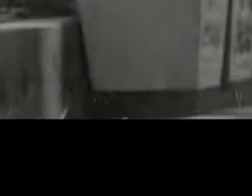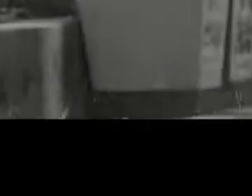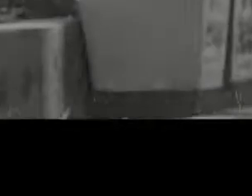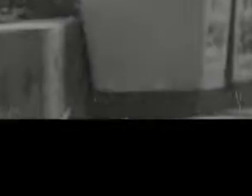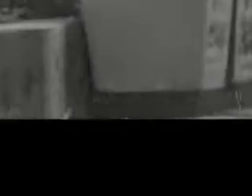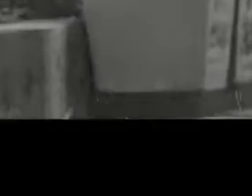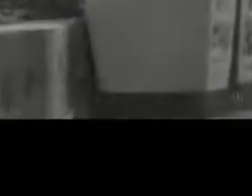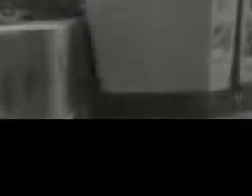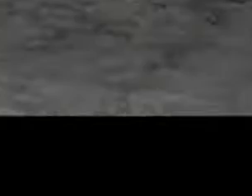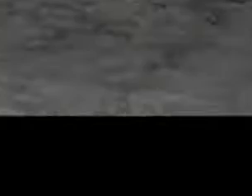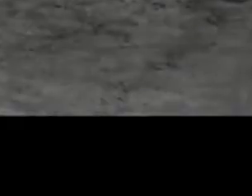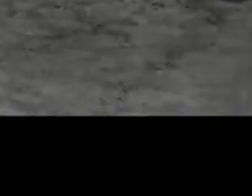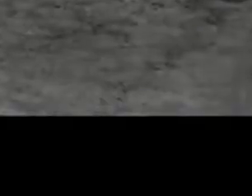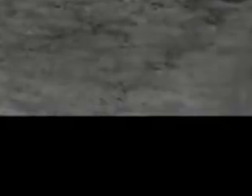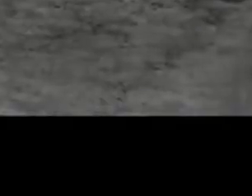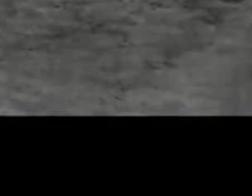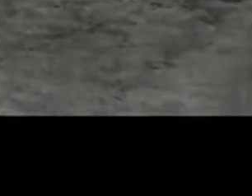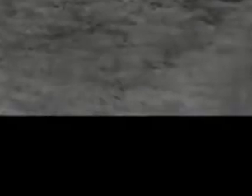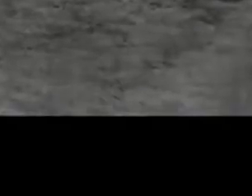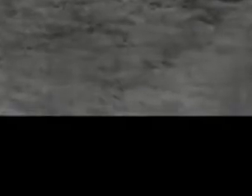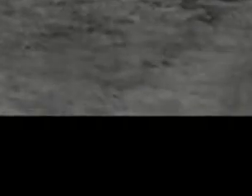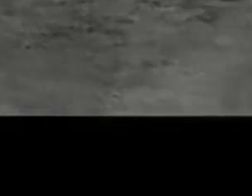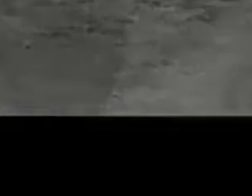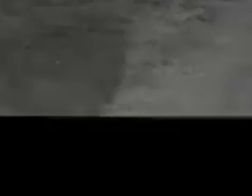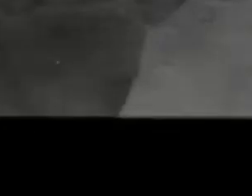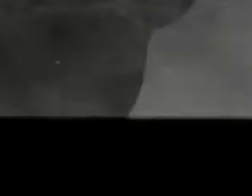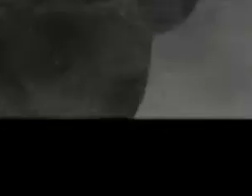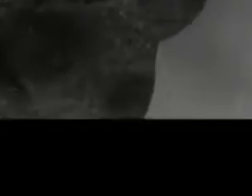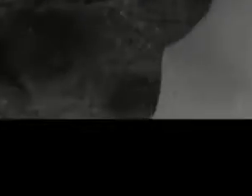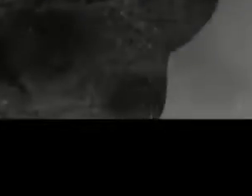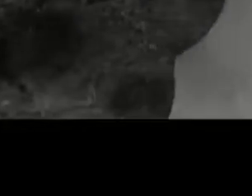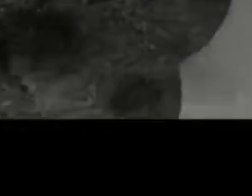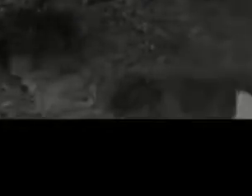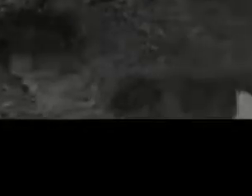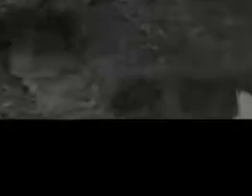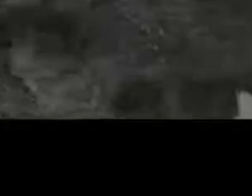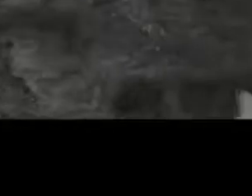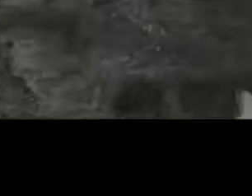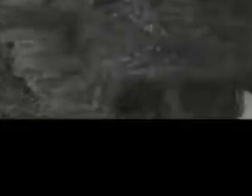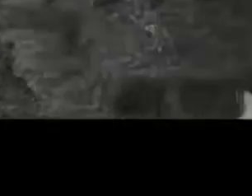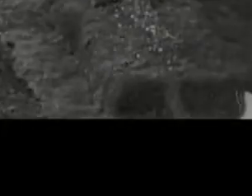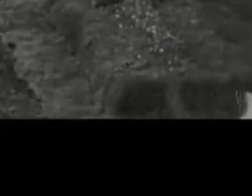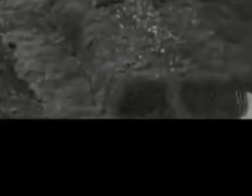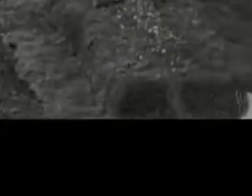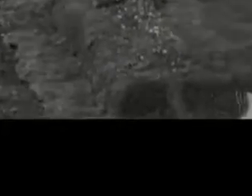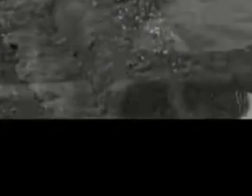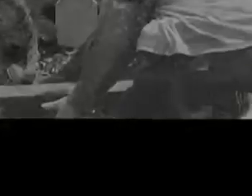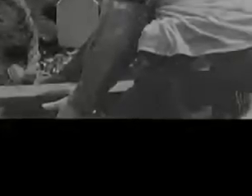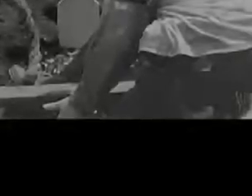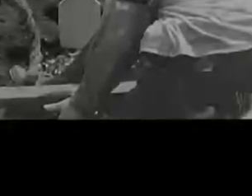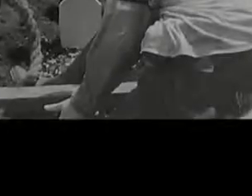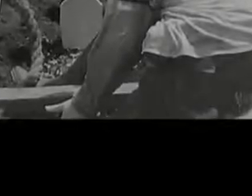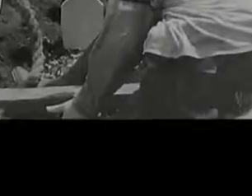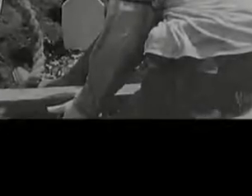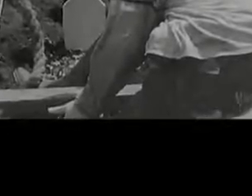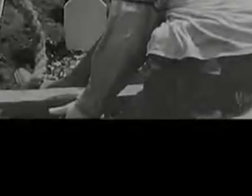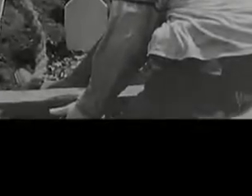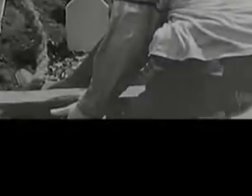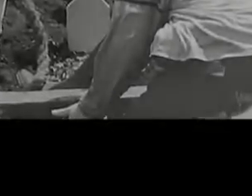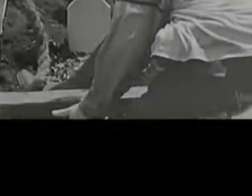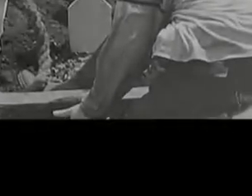tidak sakit tidak tua mereka pergi bergerombol secara gelombang pernah Mbah